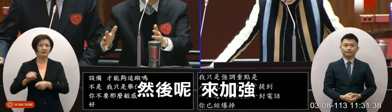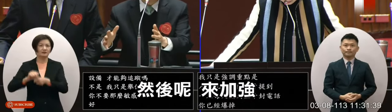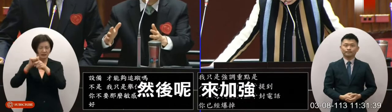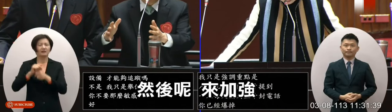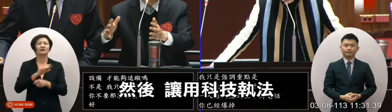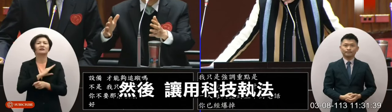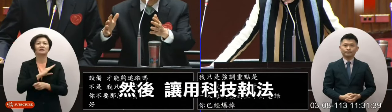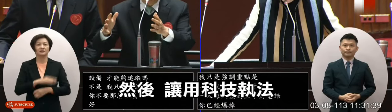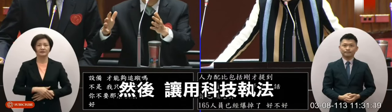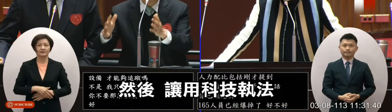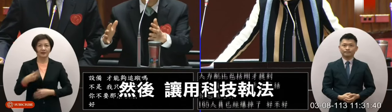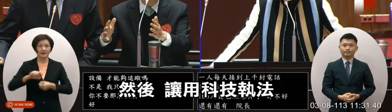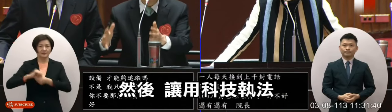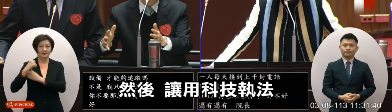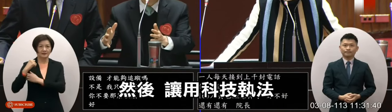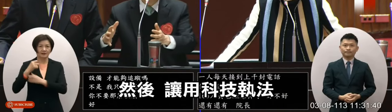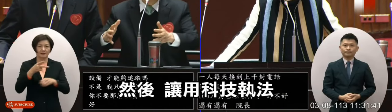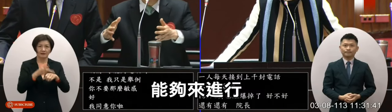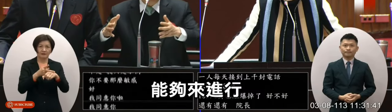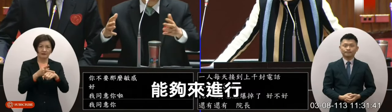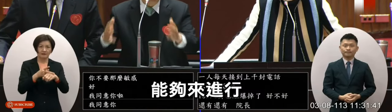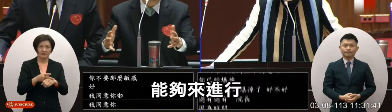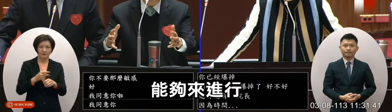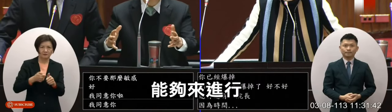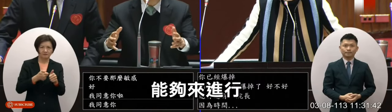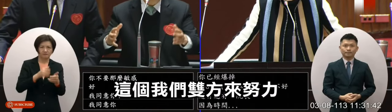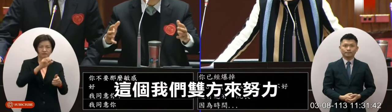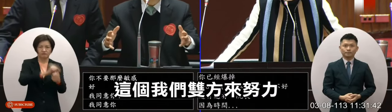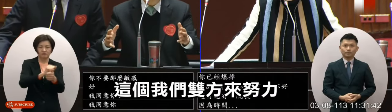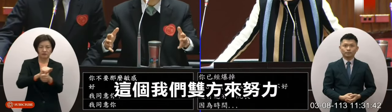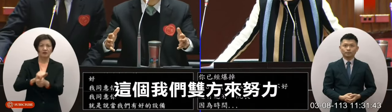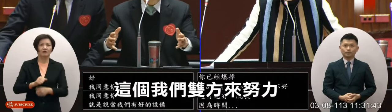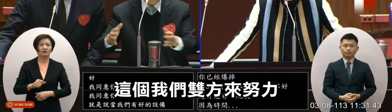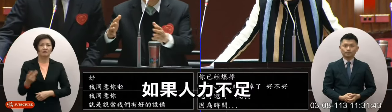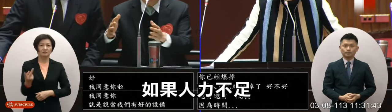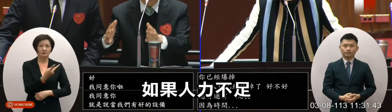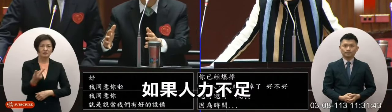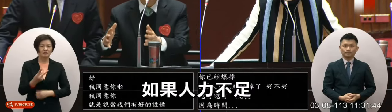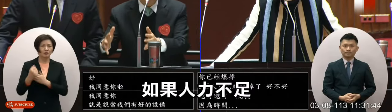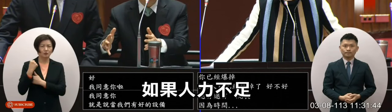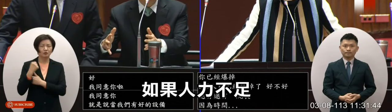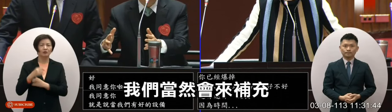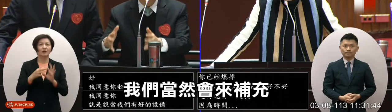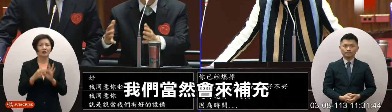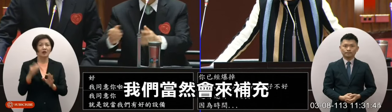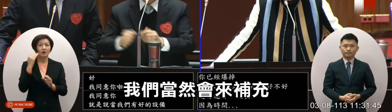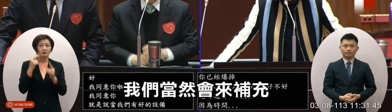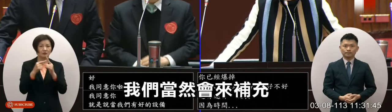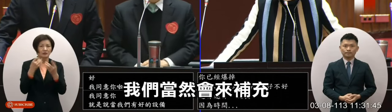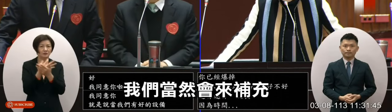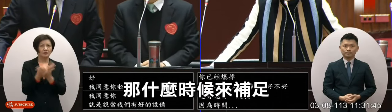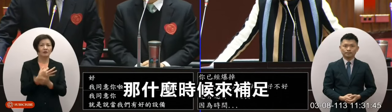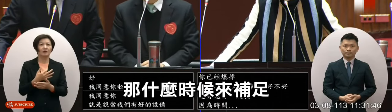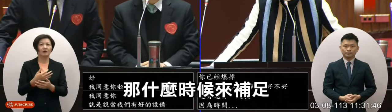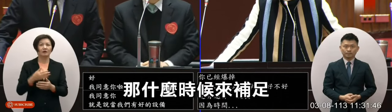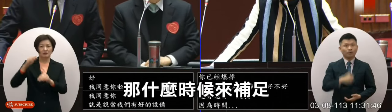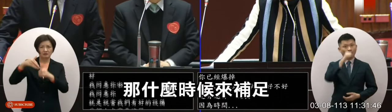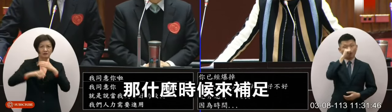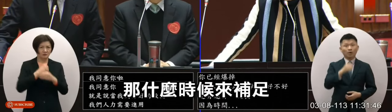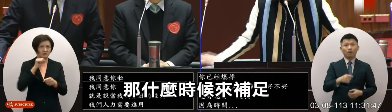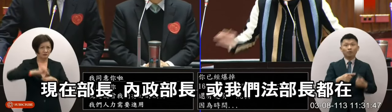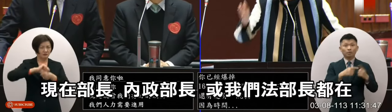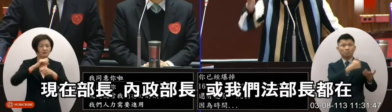加强，然后让用科技执法能够来进行，这个我们双方来努力。如果人力不足，我们当然会来补充。 好，那什么时候